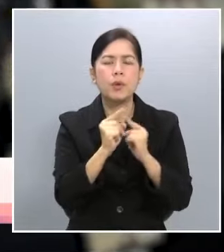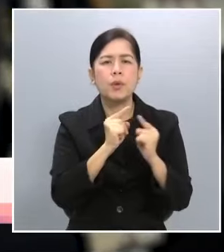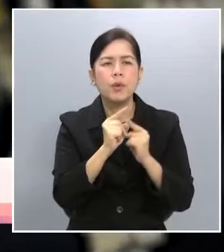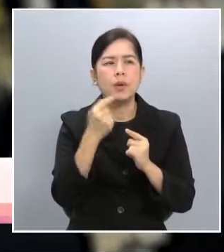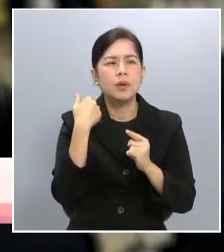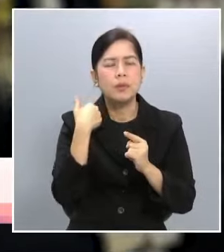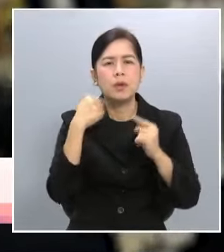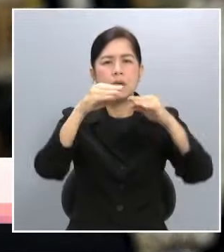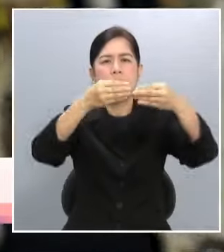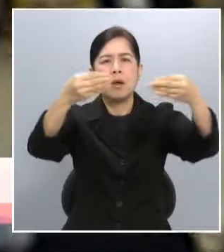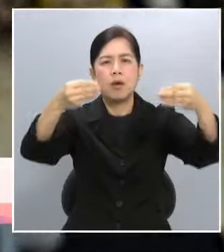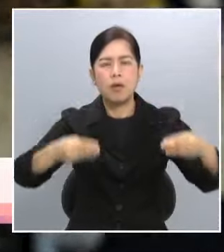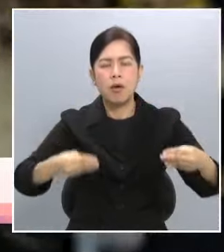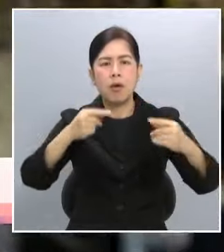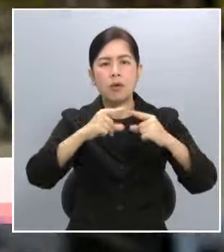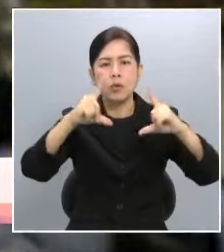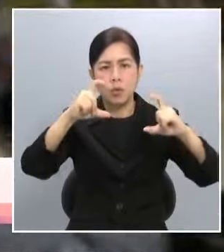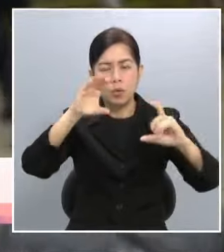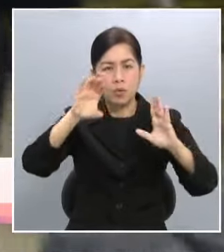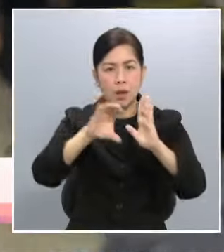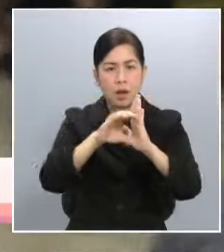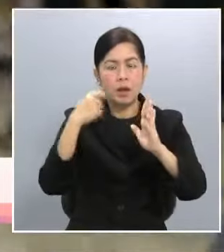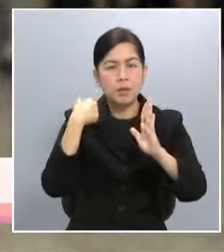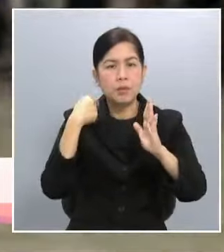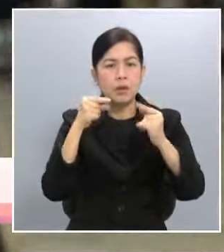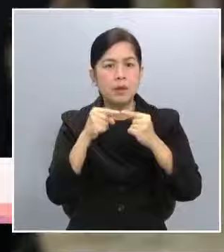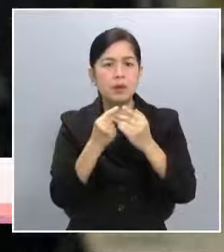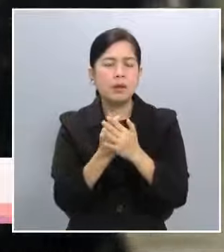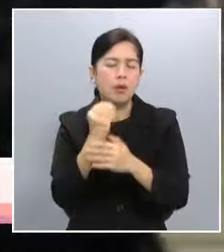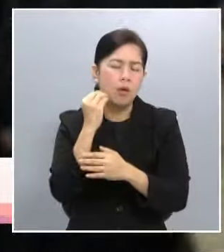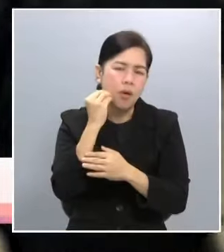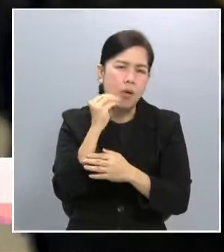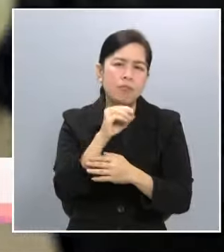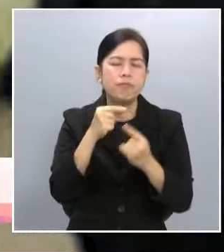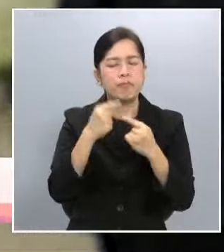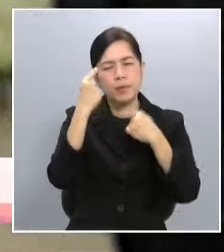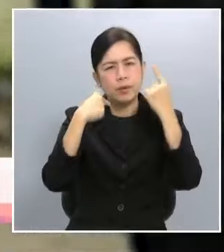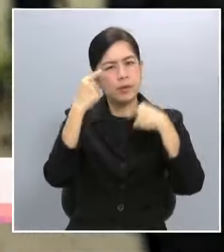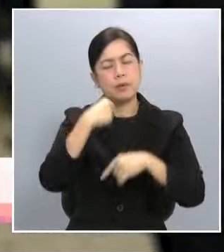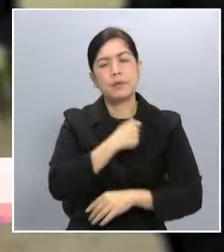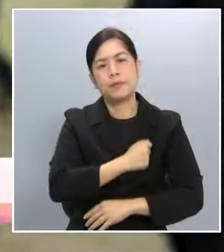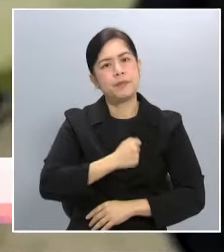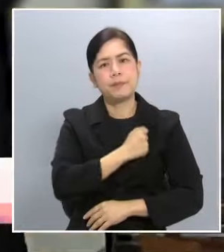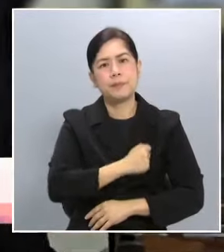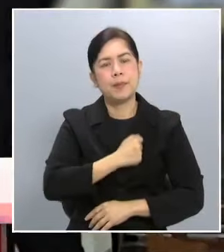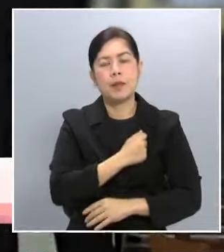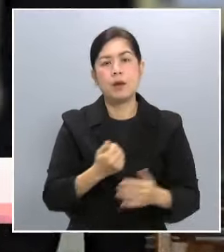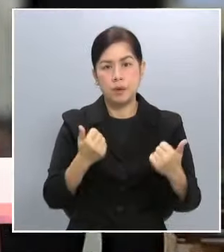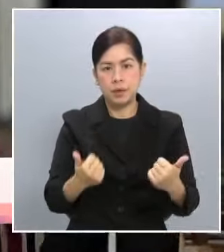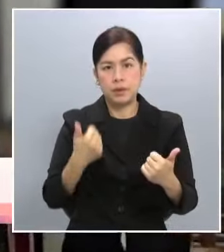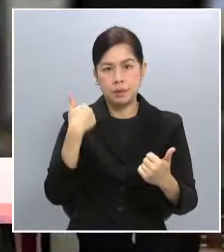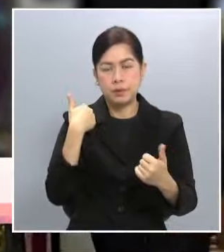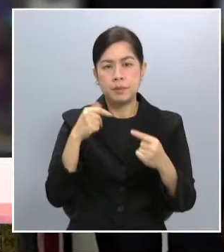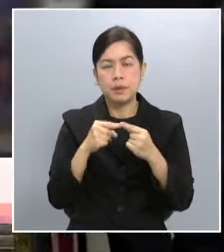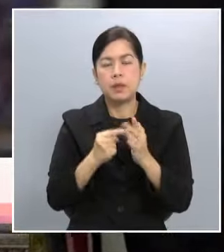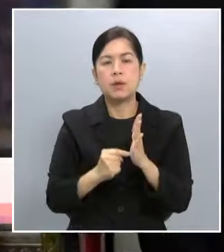รูปของลูกแล้วน้ำตานองหน้าโดยวันนี้จะมีพิธีสวดพระอภิธรรมเป็นคืน